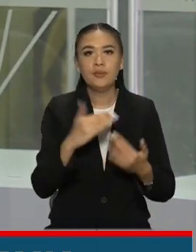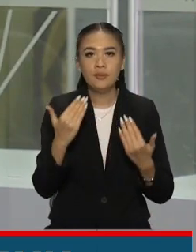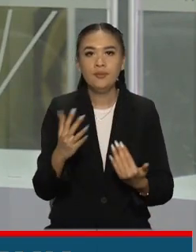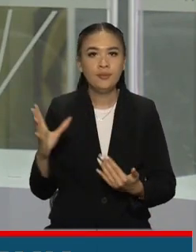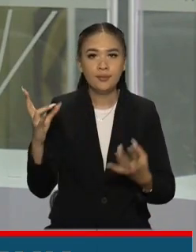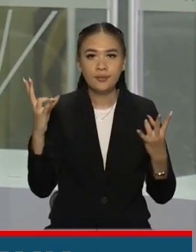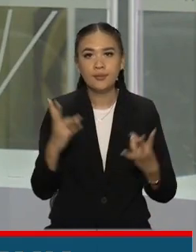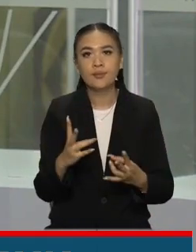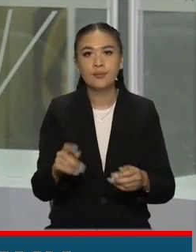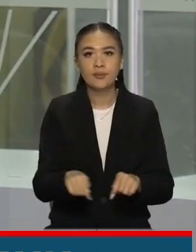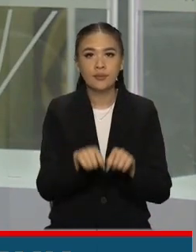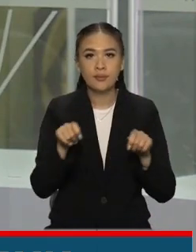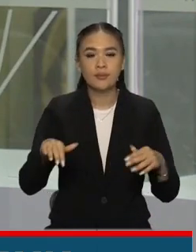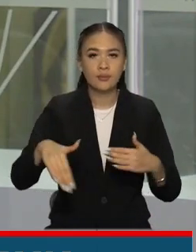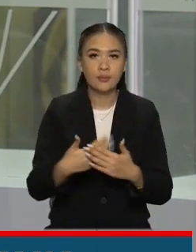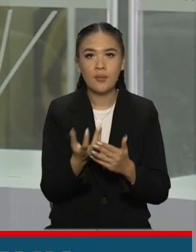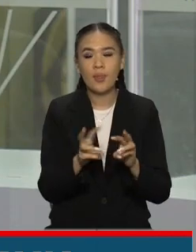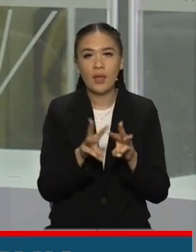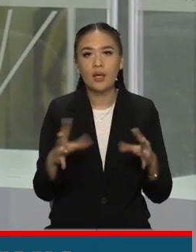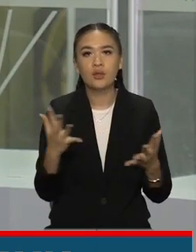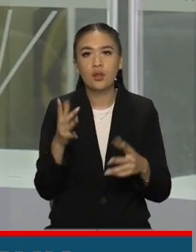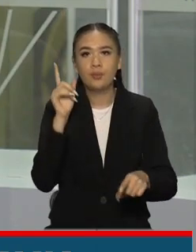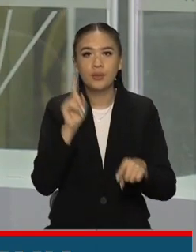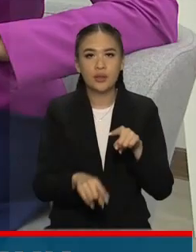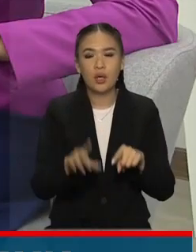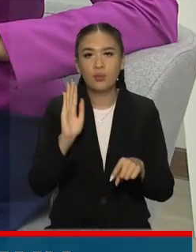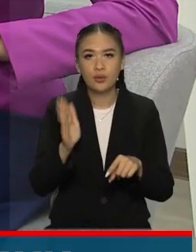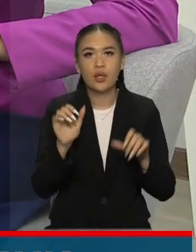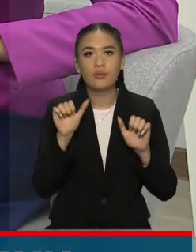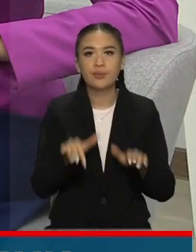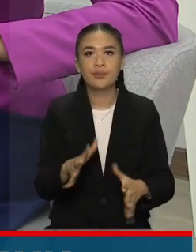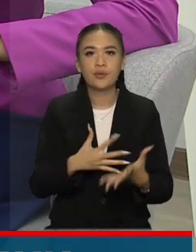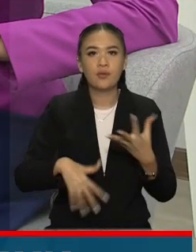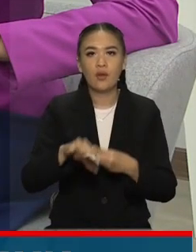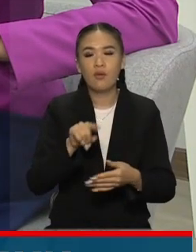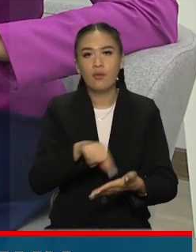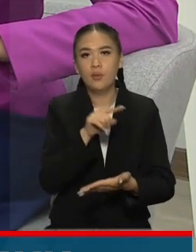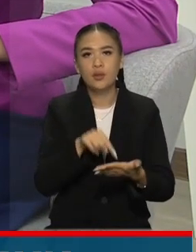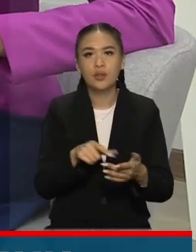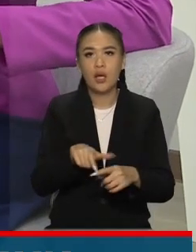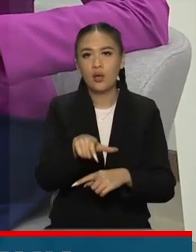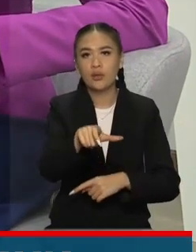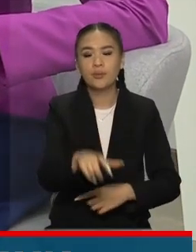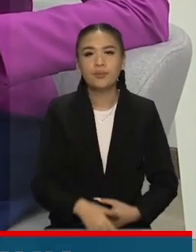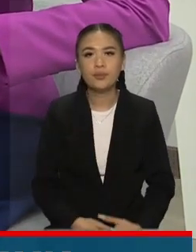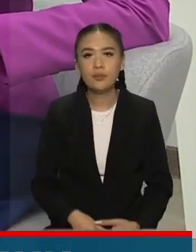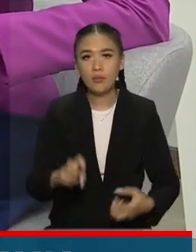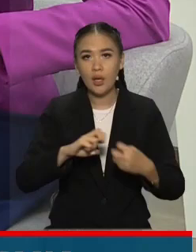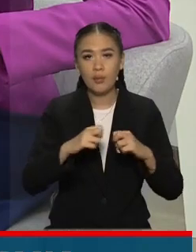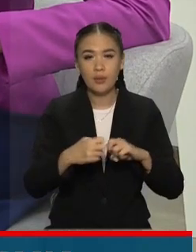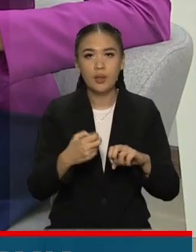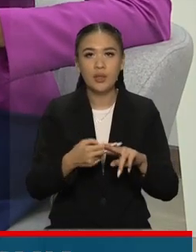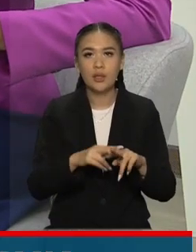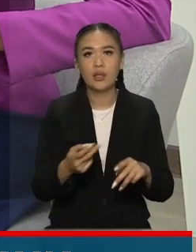вынуждены к созданию нового министерства, которое будет быстро, оперативно реагировать на все вопросы инфраструктуры дороги. Но проблема с дорогами